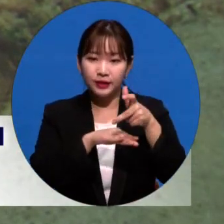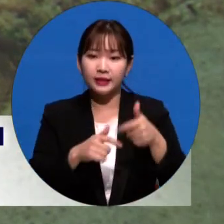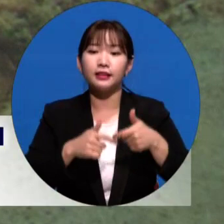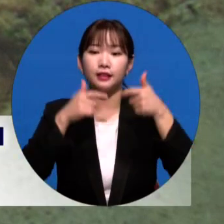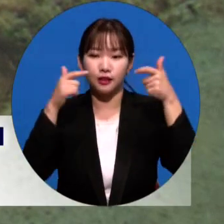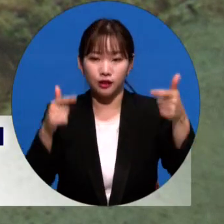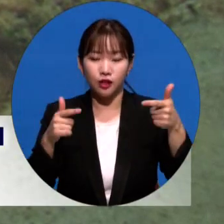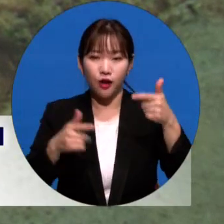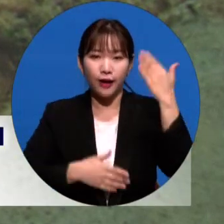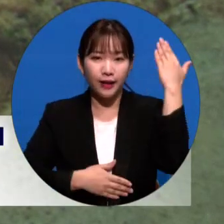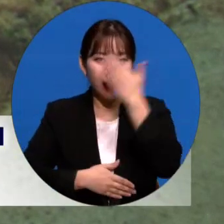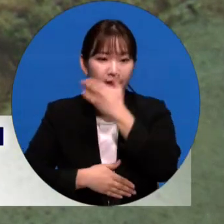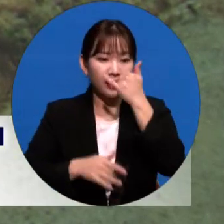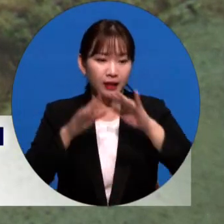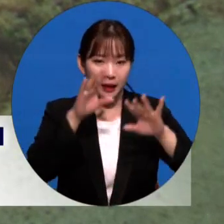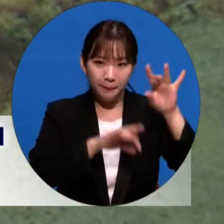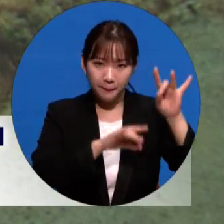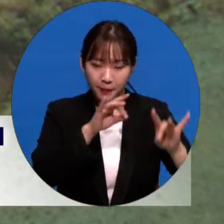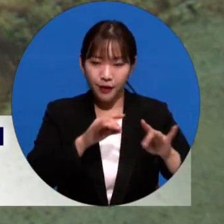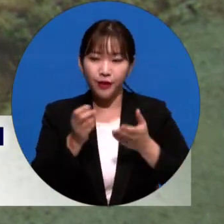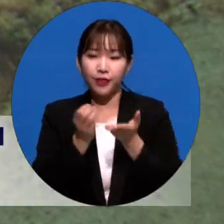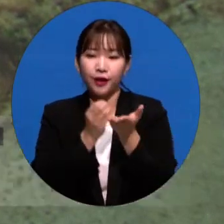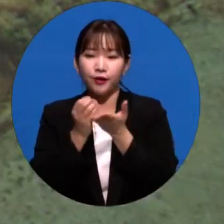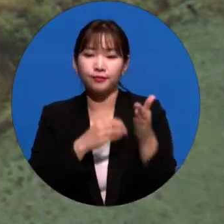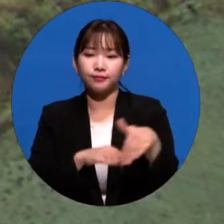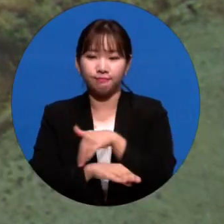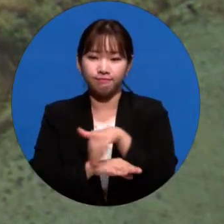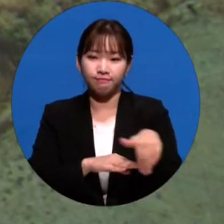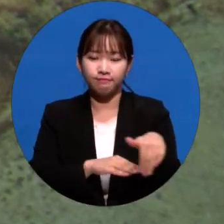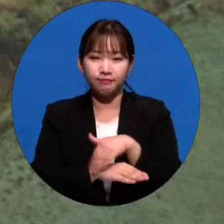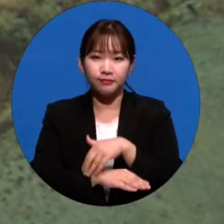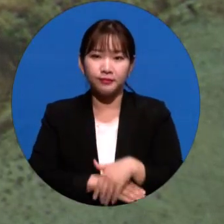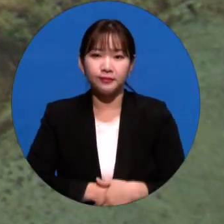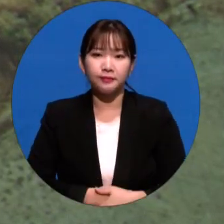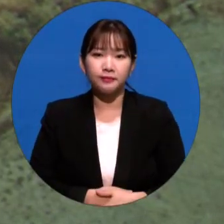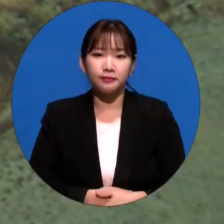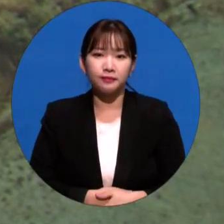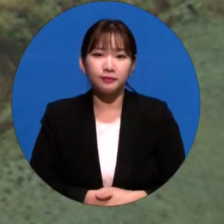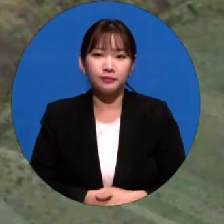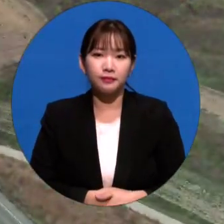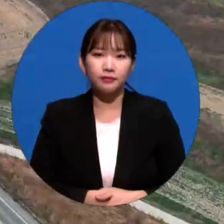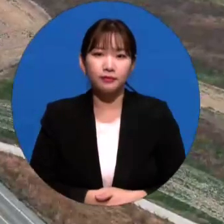투입돼 청정 갯벌과 섬마을을 누비고 있습니다. 양현승 기자입니다.